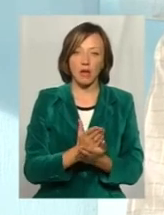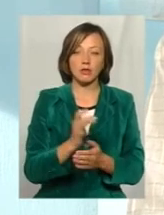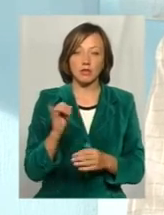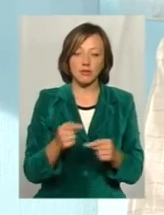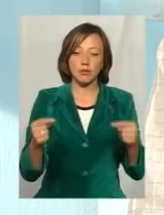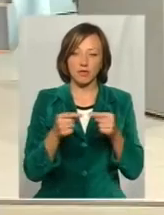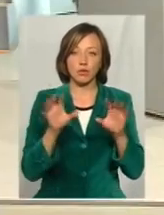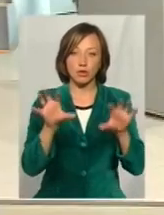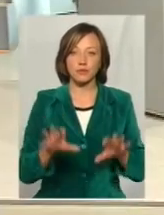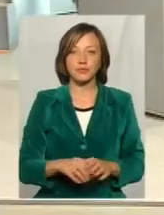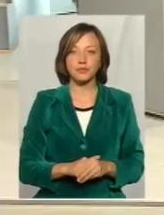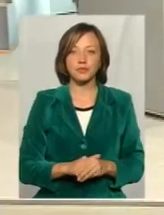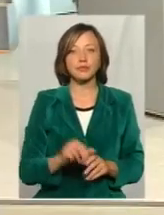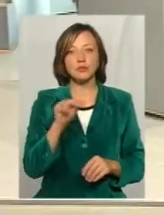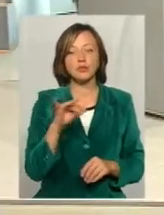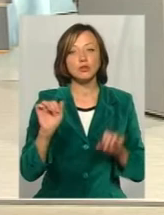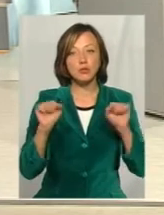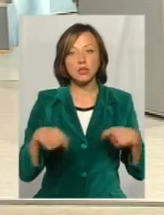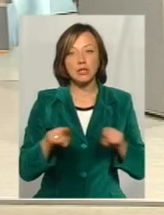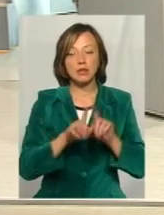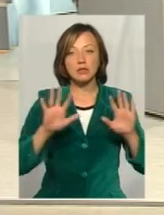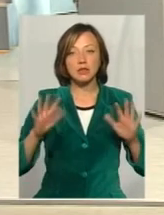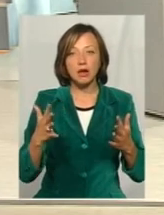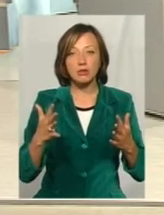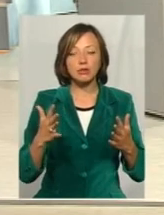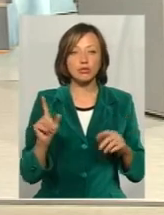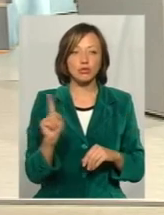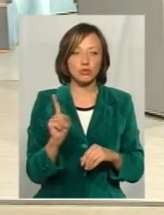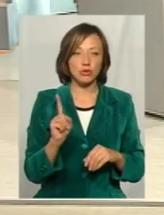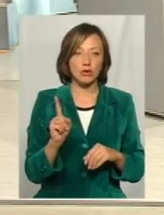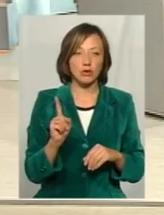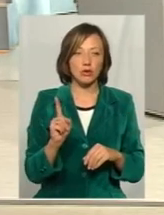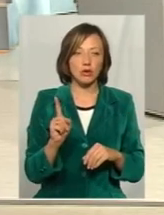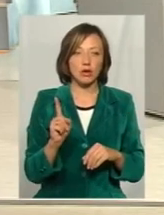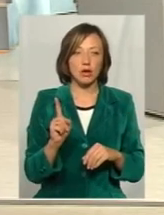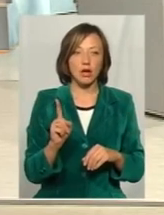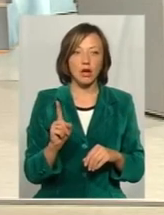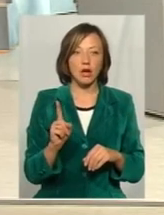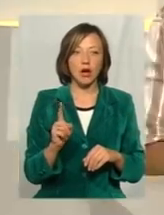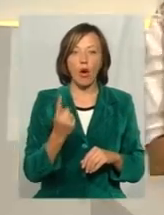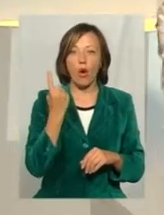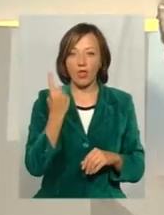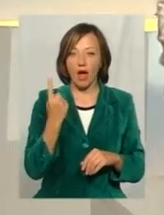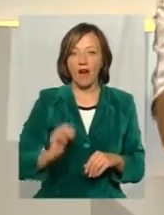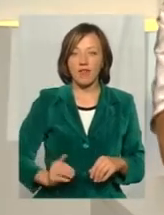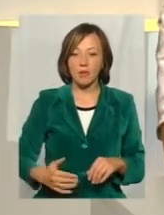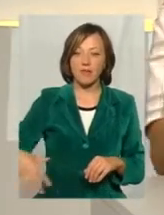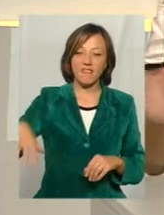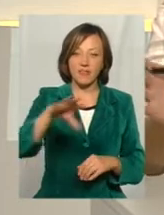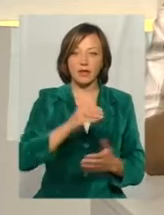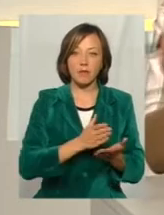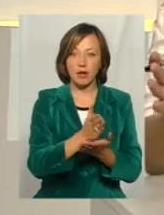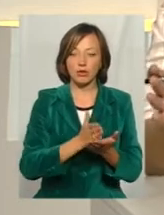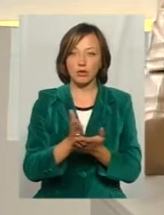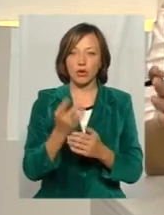чинного законодавства. Чи може так статися, що в нас ринок перевезень буде просто монополізований якоюсь однією структурою? Всі маршрути вийде